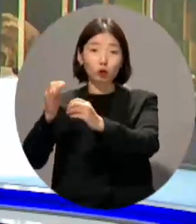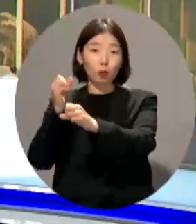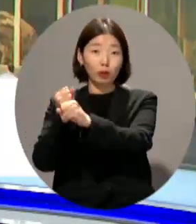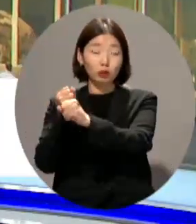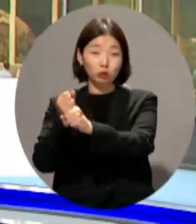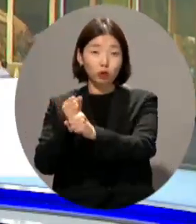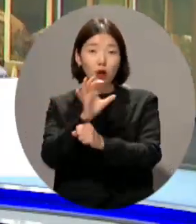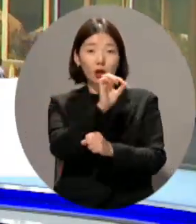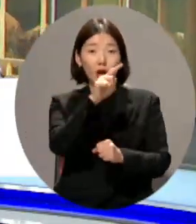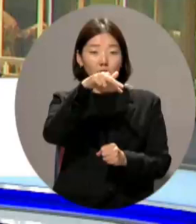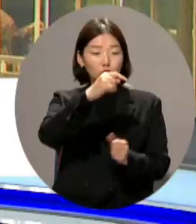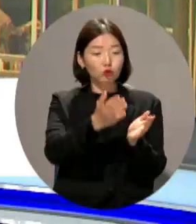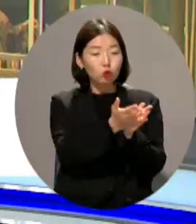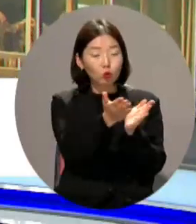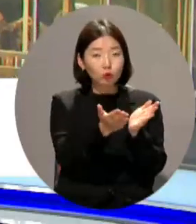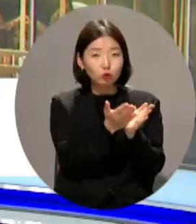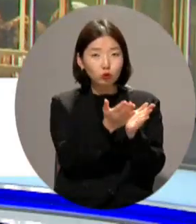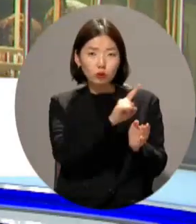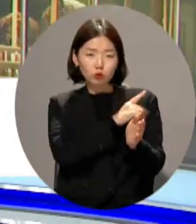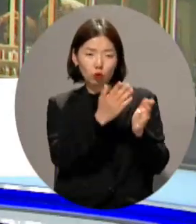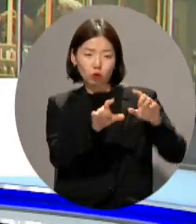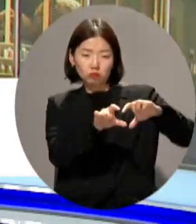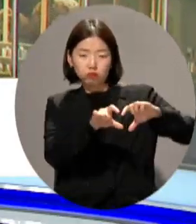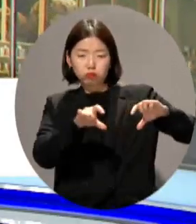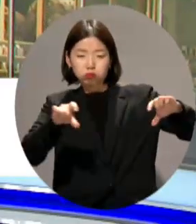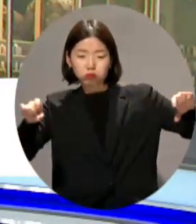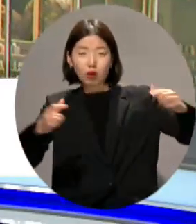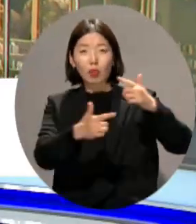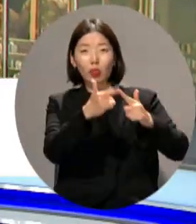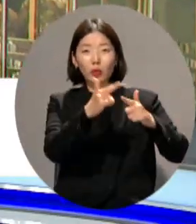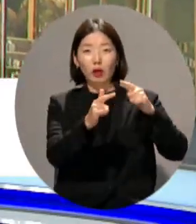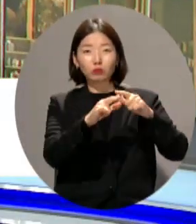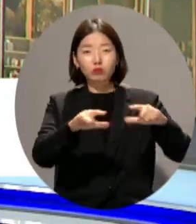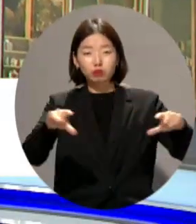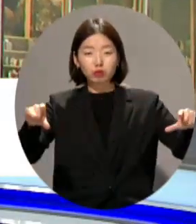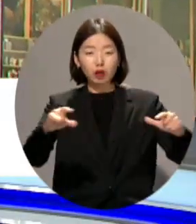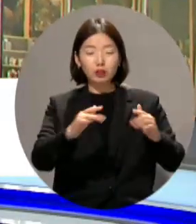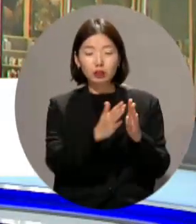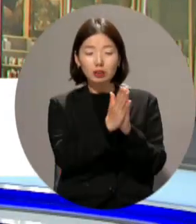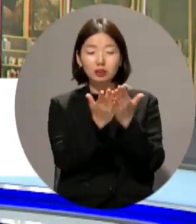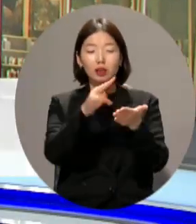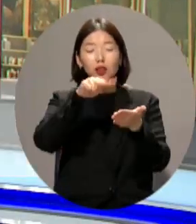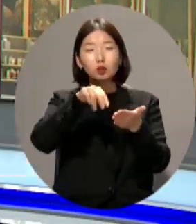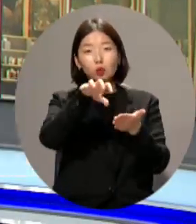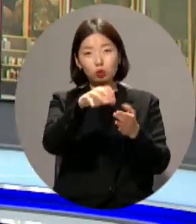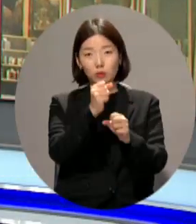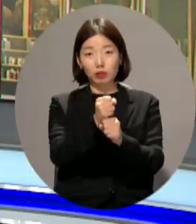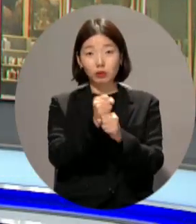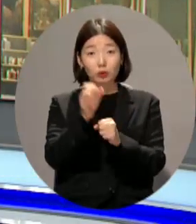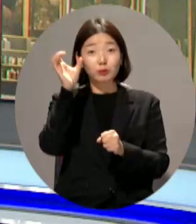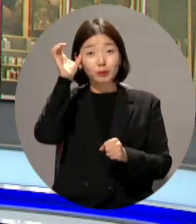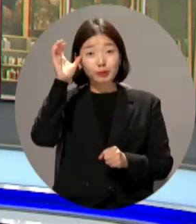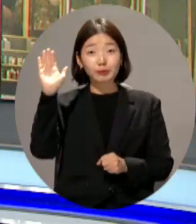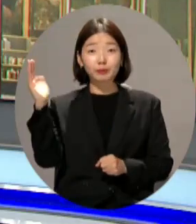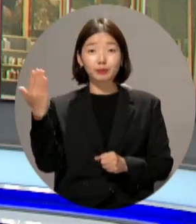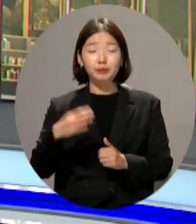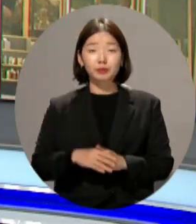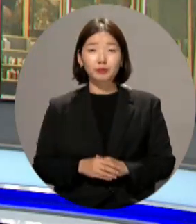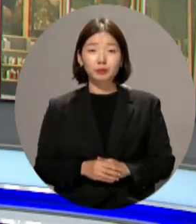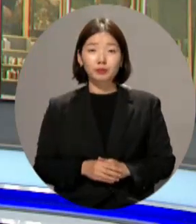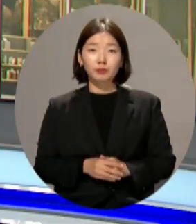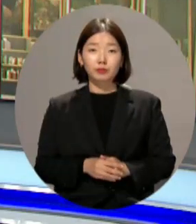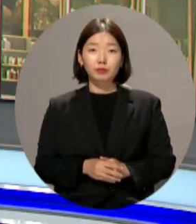열었고 아중저수지에는 국내 최대 길이의 목조 전망대 도서관이 착공해서 기대를 모으고 있습니다. 유룡 기자입니다.